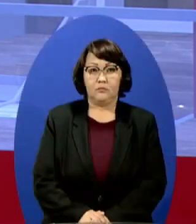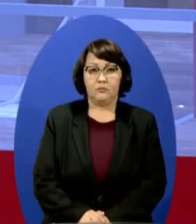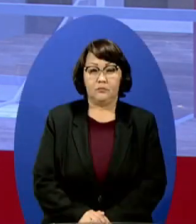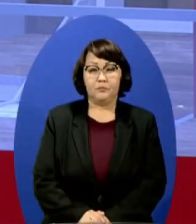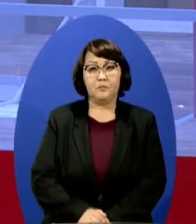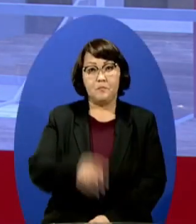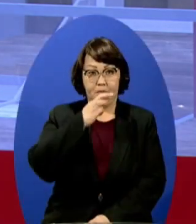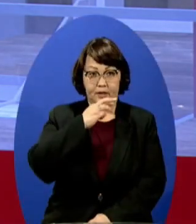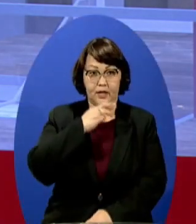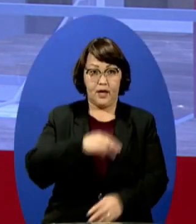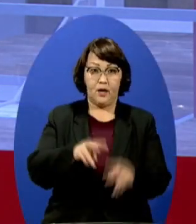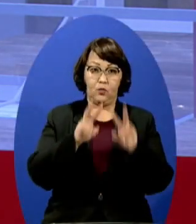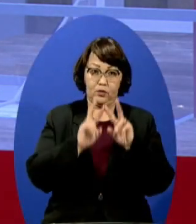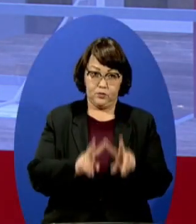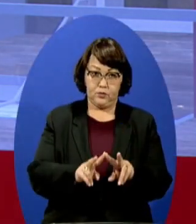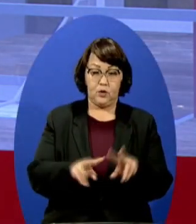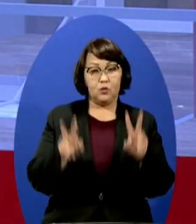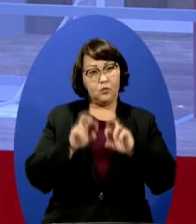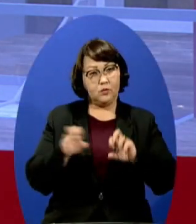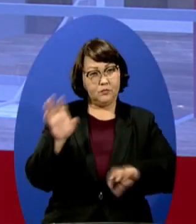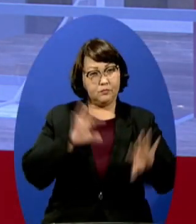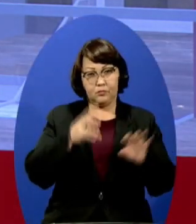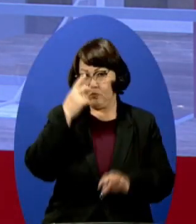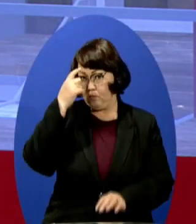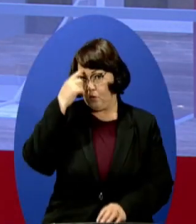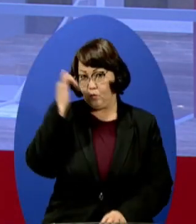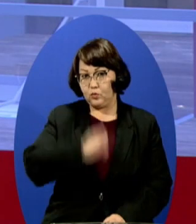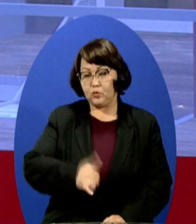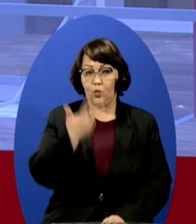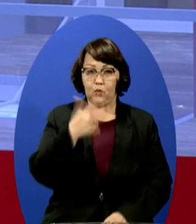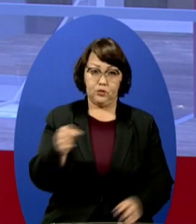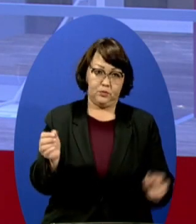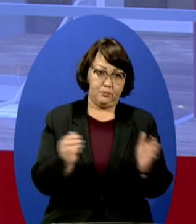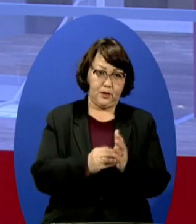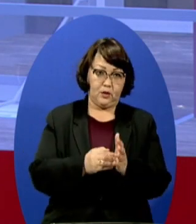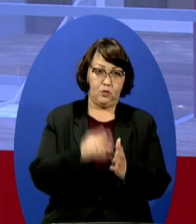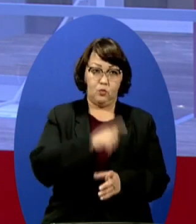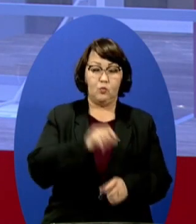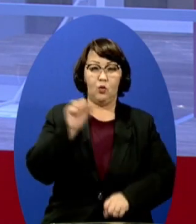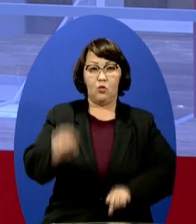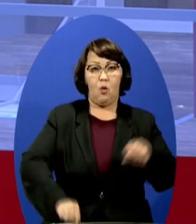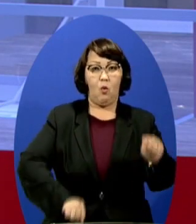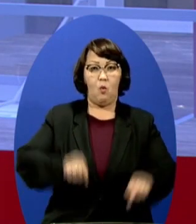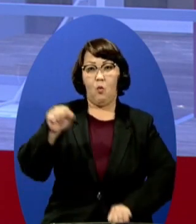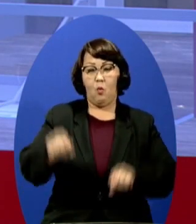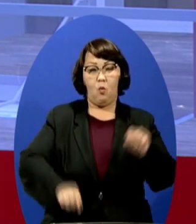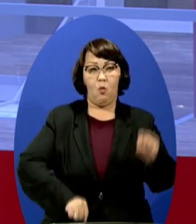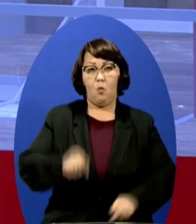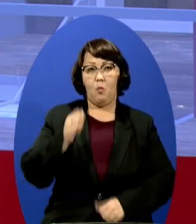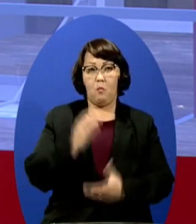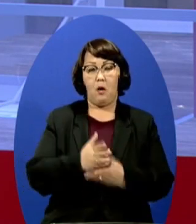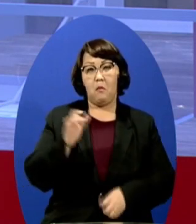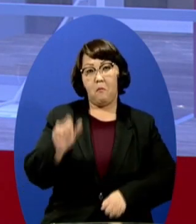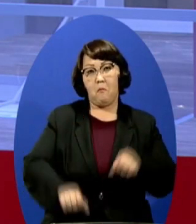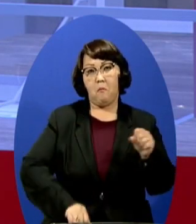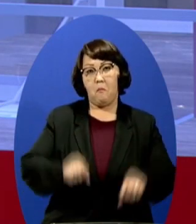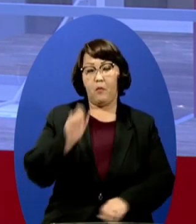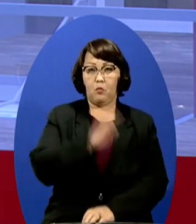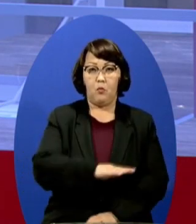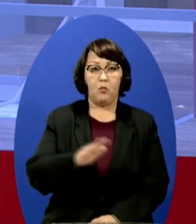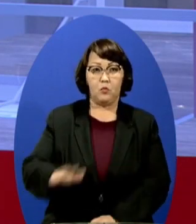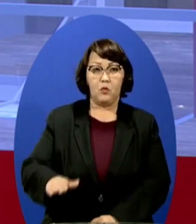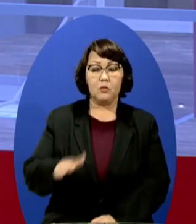Сагийн хөрд мэдээллийн хөтөлбөр үргэлжилж байна. Судалгаагаар манай улсад 30 мянган гаруй дугуй ундаг хүн байдаг гэсэн тоо гарч байна. Тэгвэл ундаг дугуй унаж байгаа хүүхэд залуусын